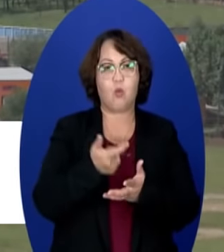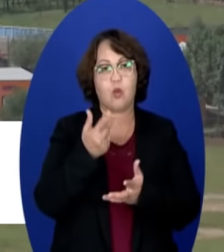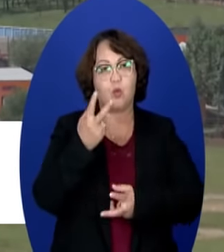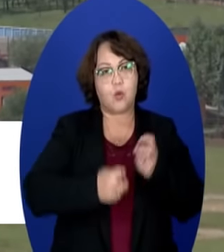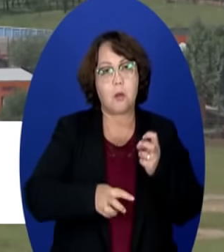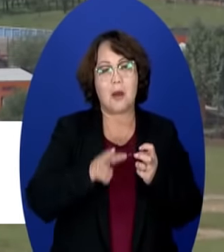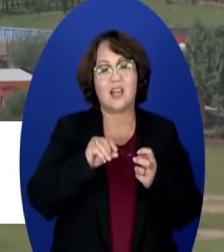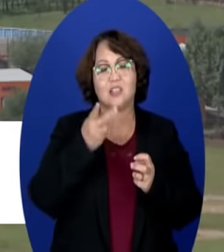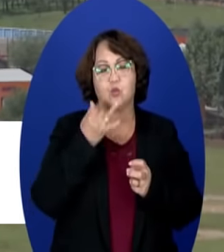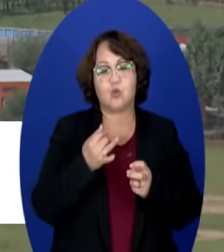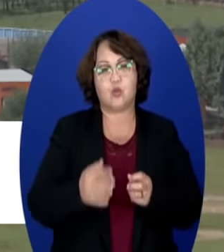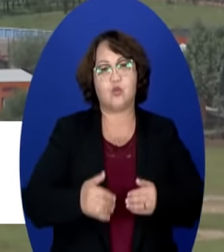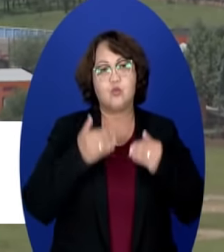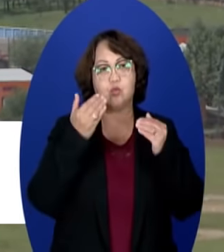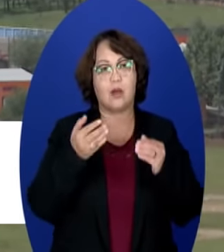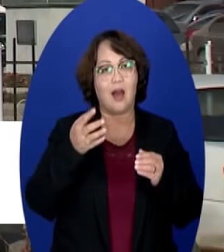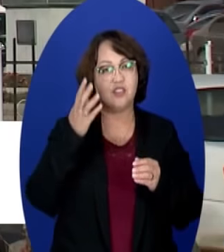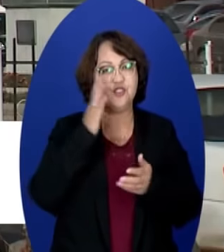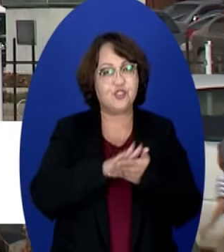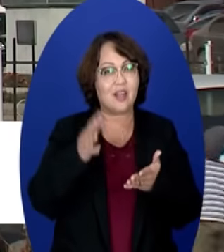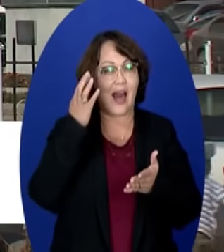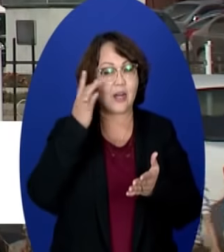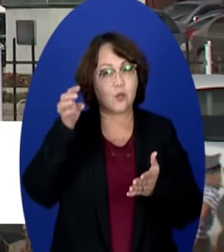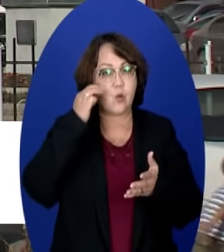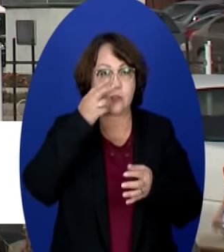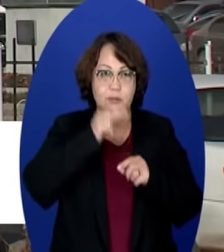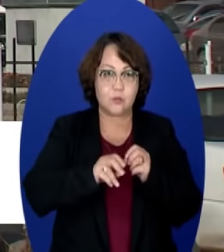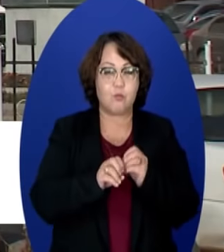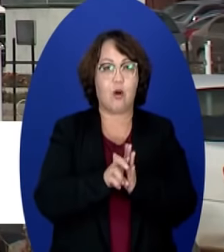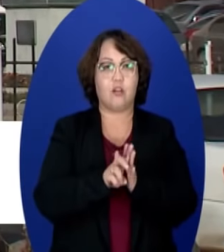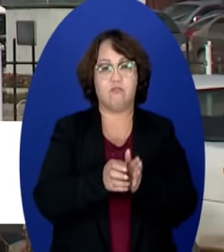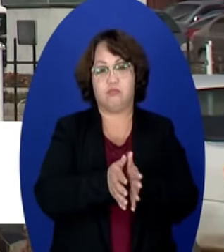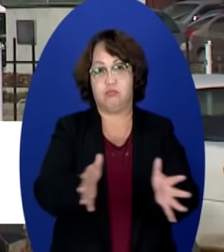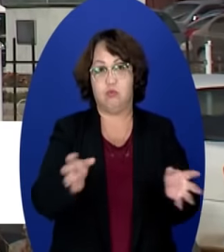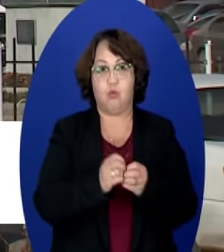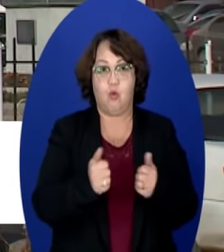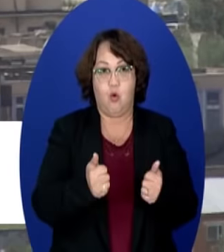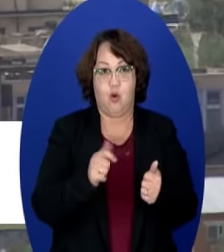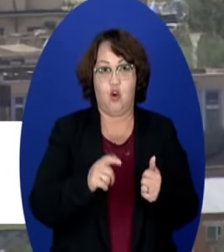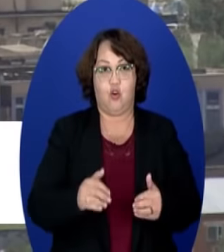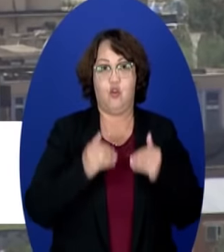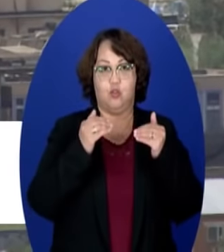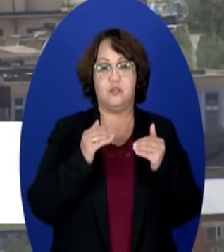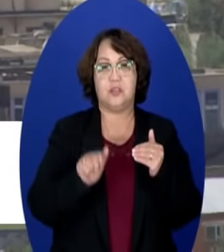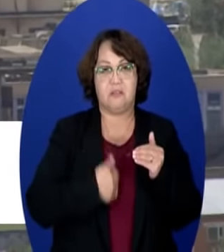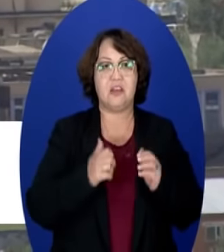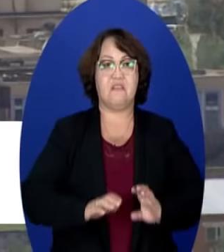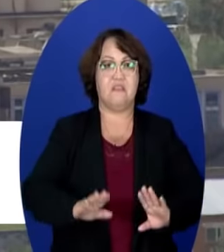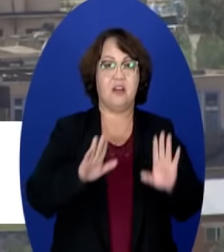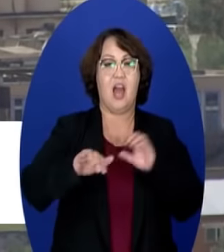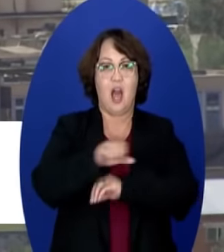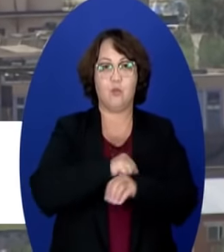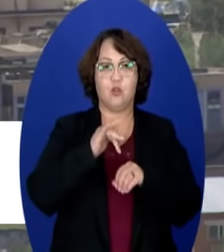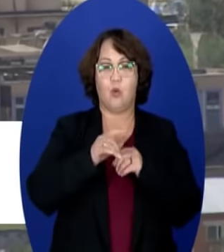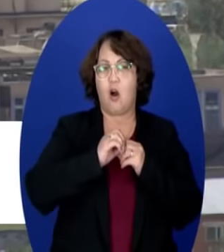дэвшилтэт арга технологиг нэвтрүүлэх төшиц газар байсан. Өнөөдөр ч Мандал сум буюу Зүүн Хараа хөгжлийн эрчийн алдаагүй аймгийн төвөөс аслагдсан хамгийн